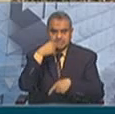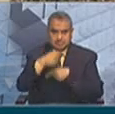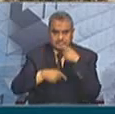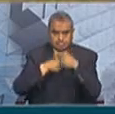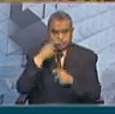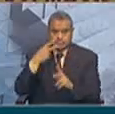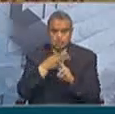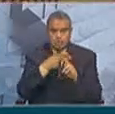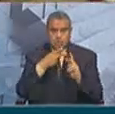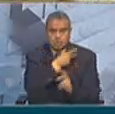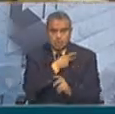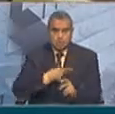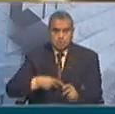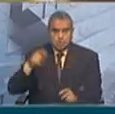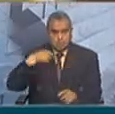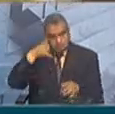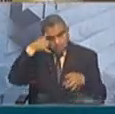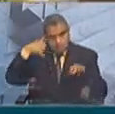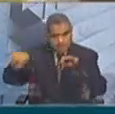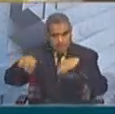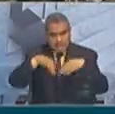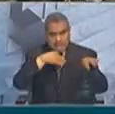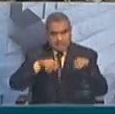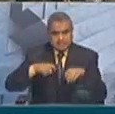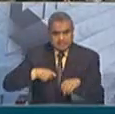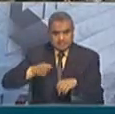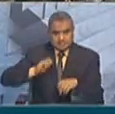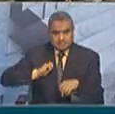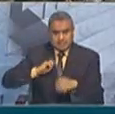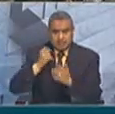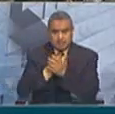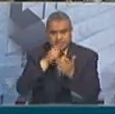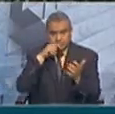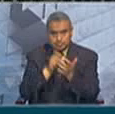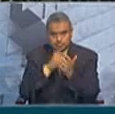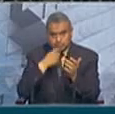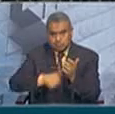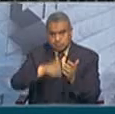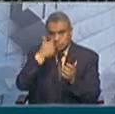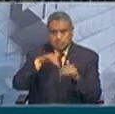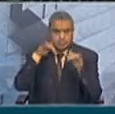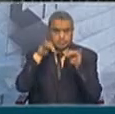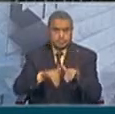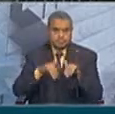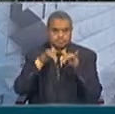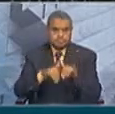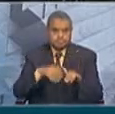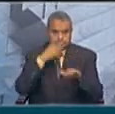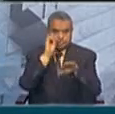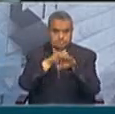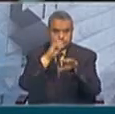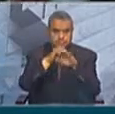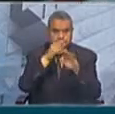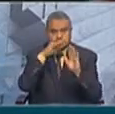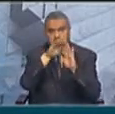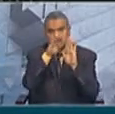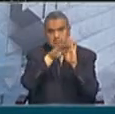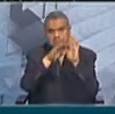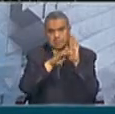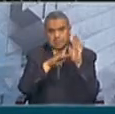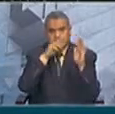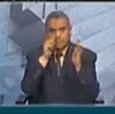زالت الحكومة الإسبانية ترى أن تلك القيود غير كافية ودعت لتمديدها لتشمل